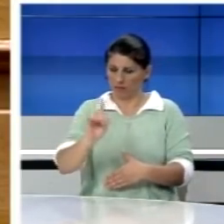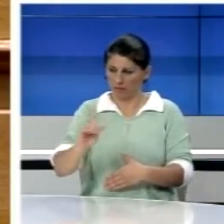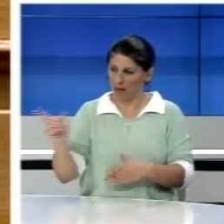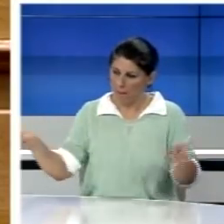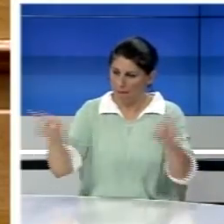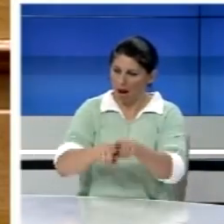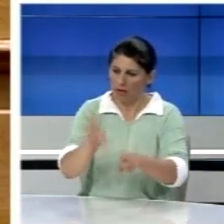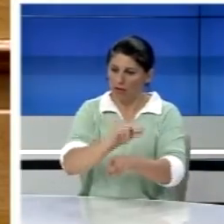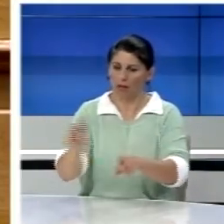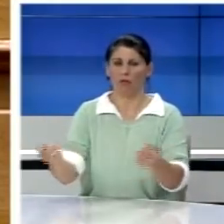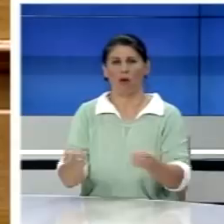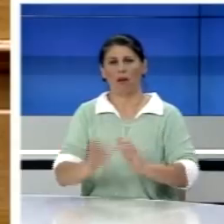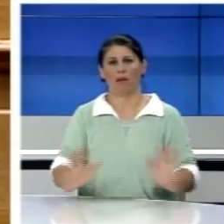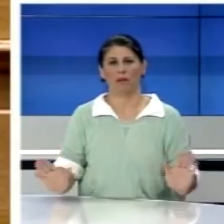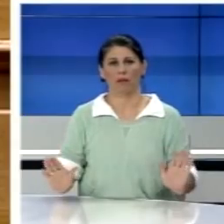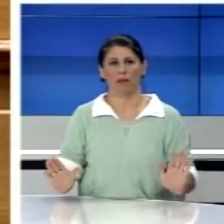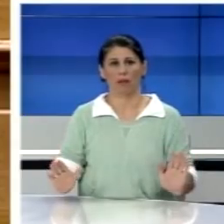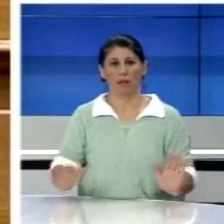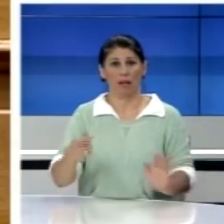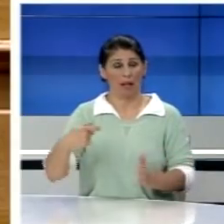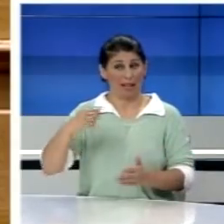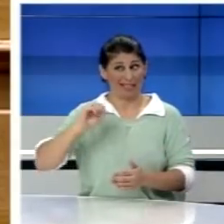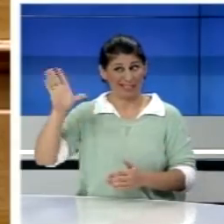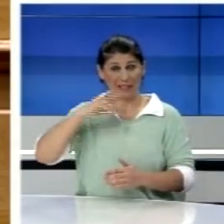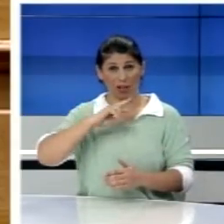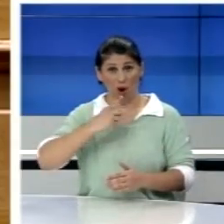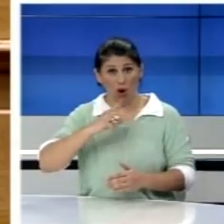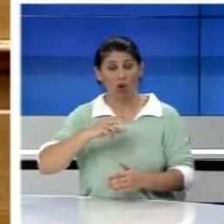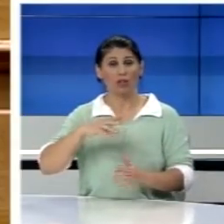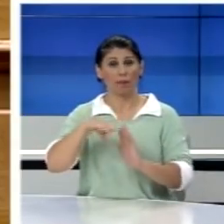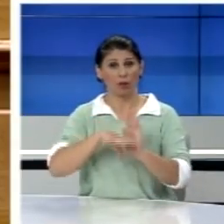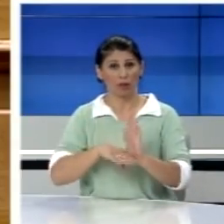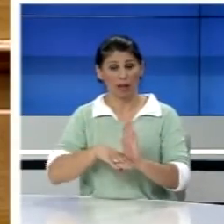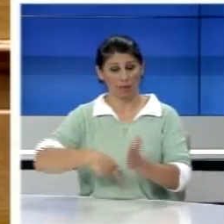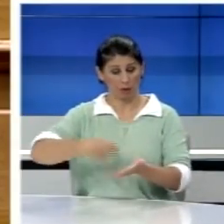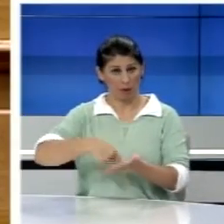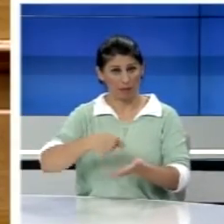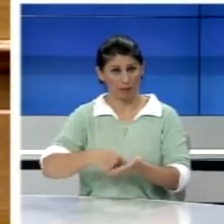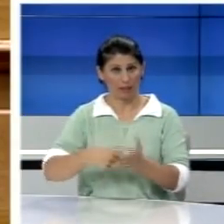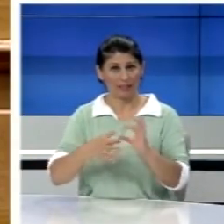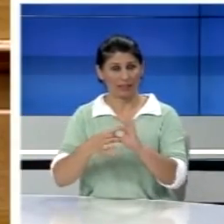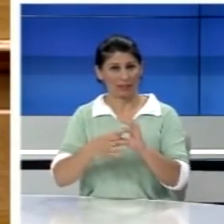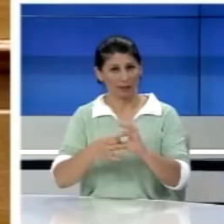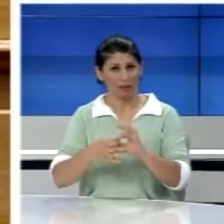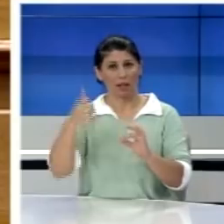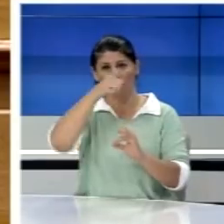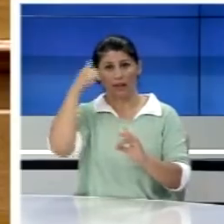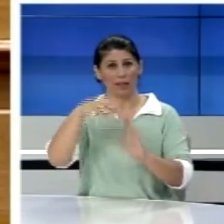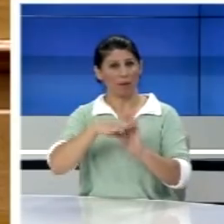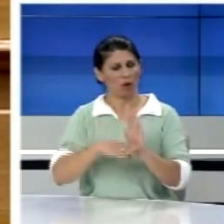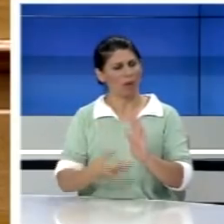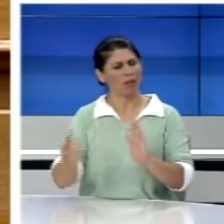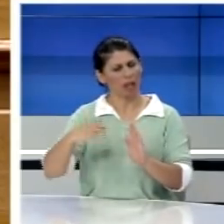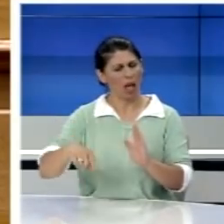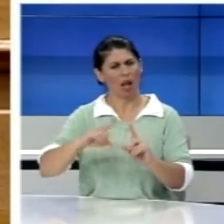προγράμματα, με δίδακτρα, συμπράξεις με πανεπιστήμια του εξωτερικού, θερινά προγράμματα και